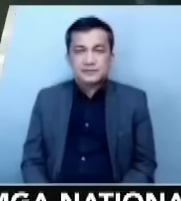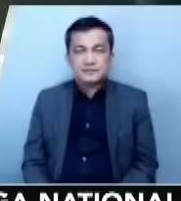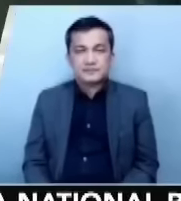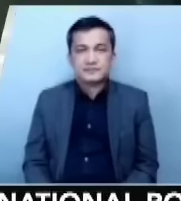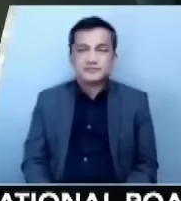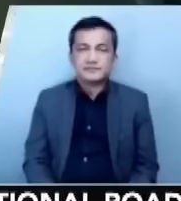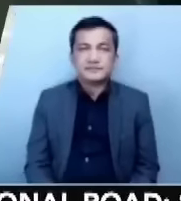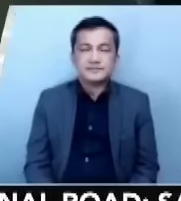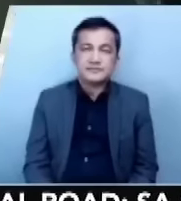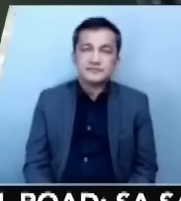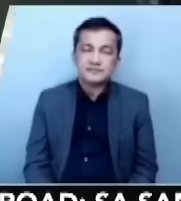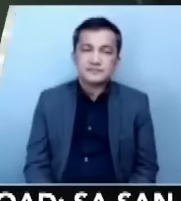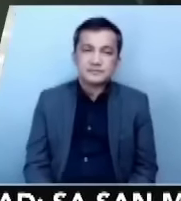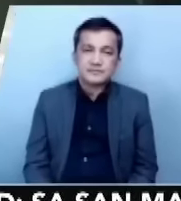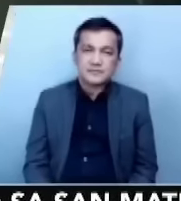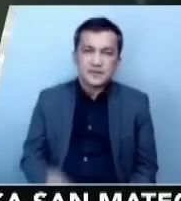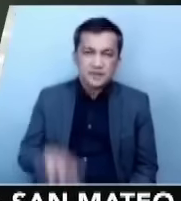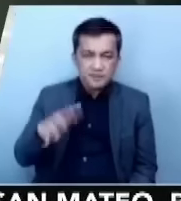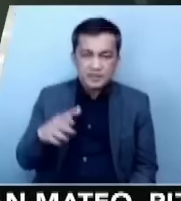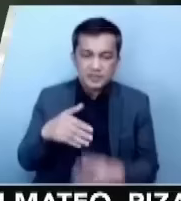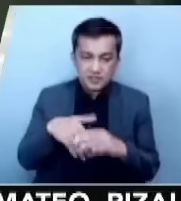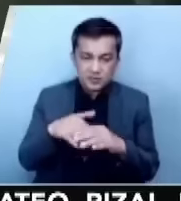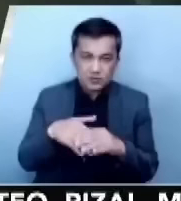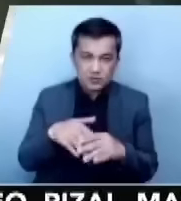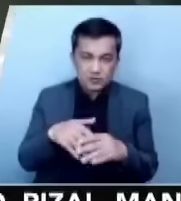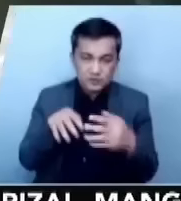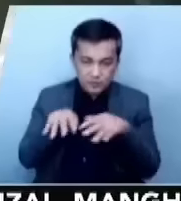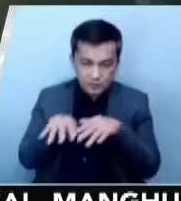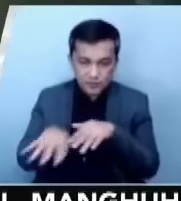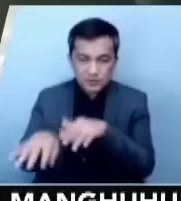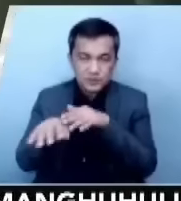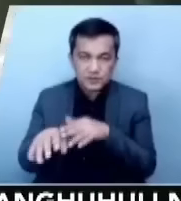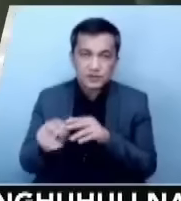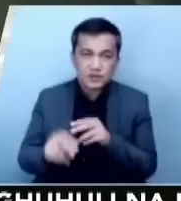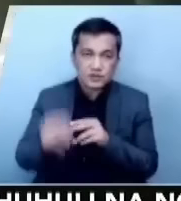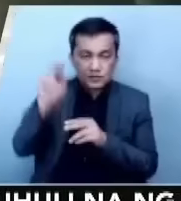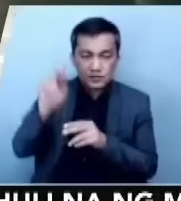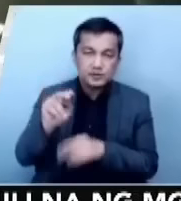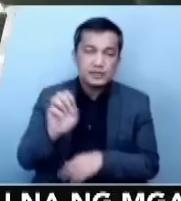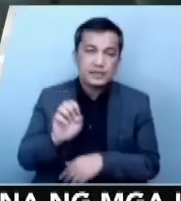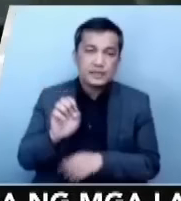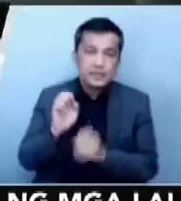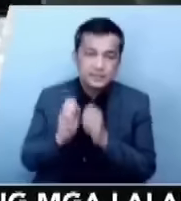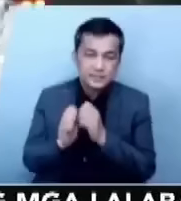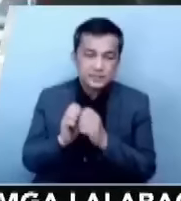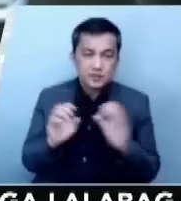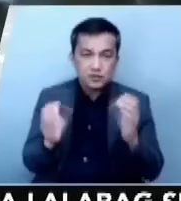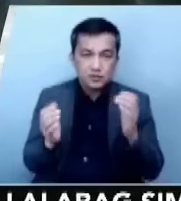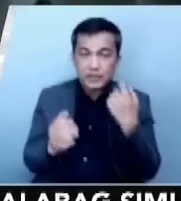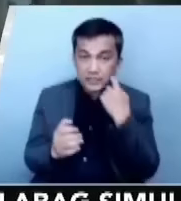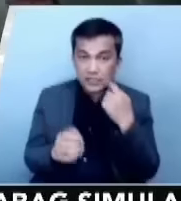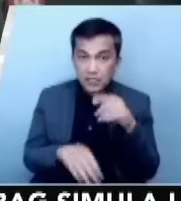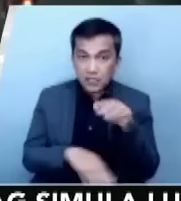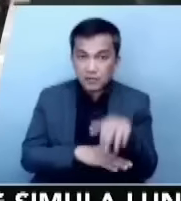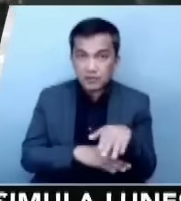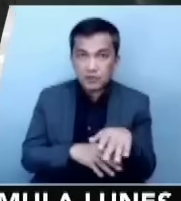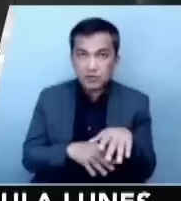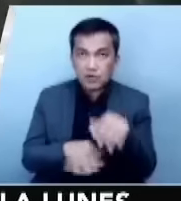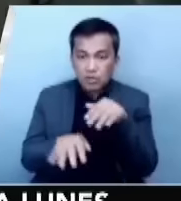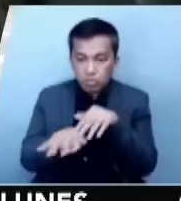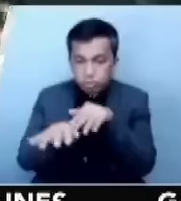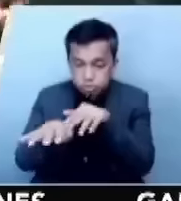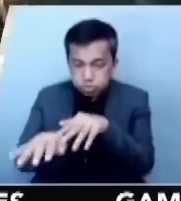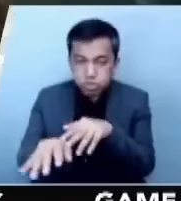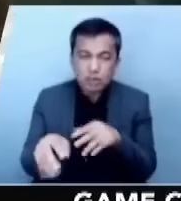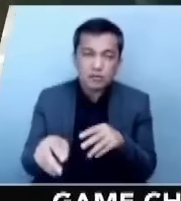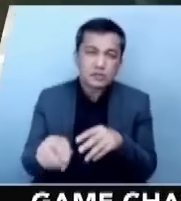Mel, bahagyang lumuwag na yung daloy ng trapiko dito sa northbound lane ng EDSA. Kumpara kaninang hapon kung saan nagdugtong na yung matinding traffic mula sa may Pasay